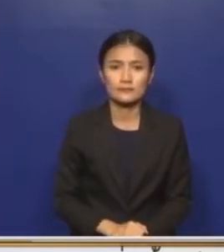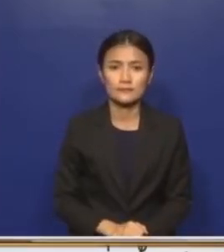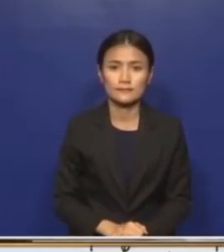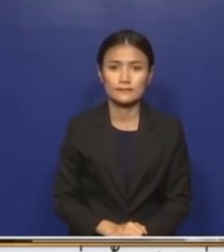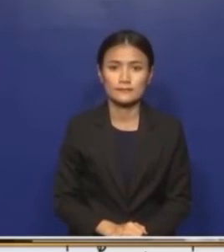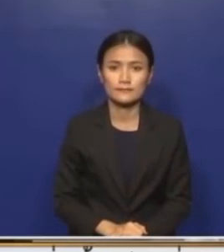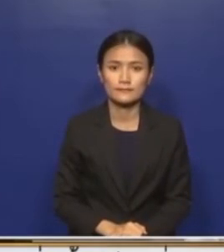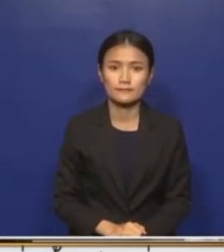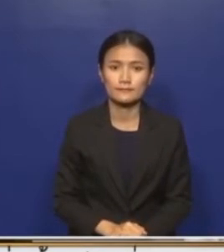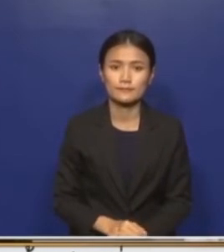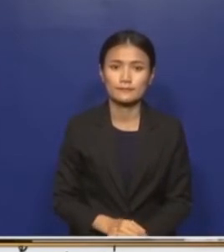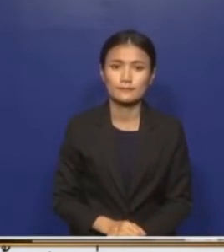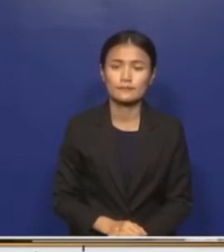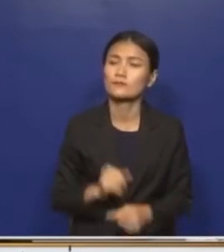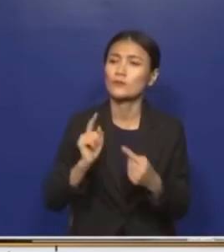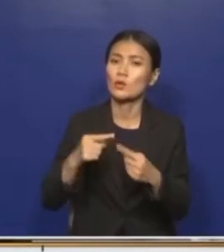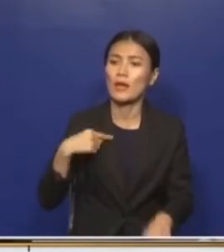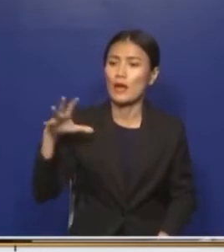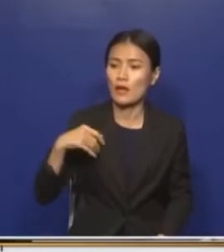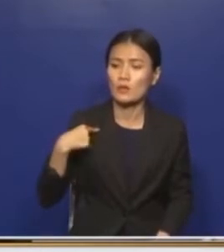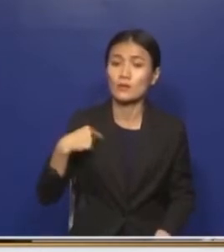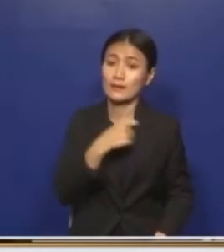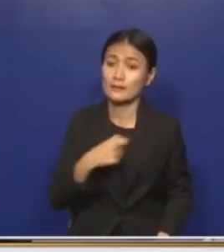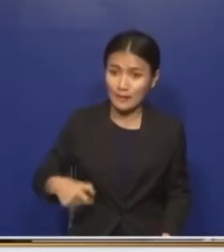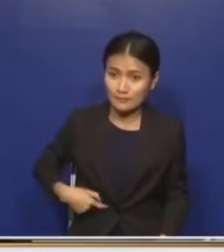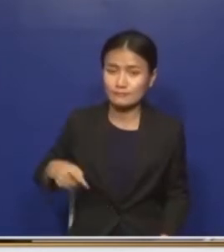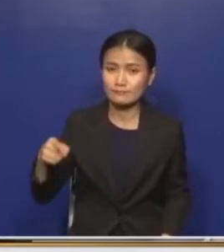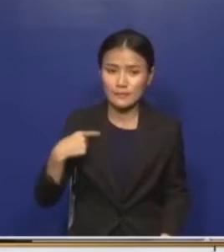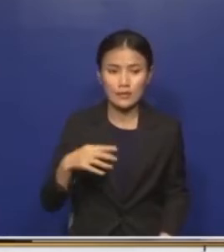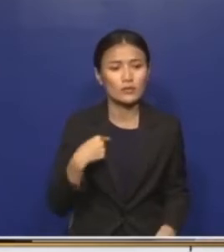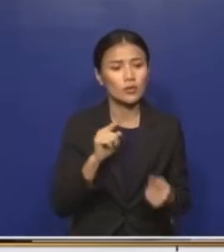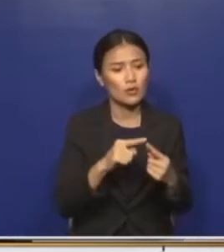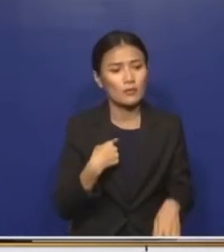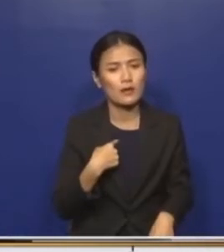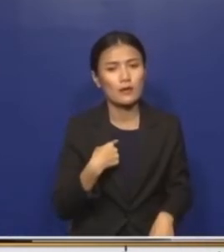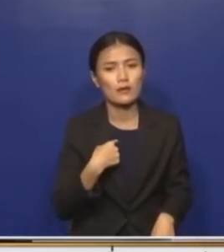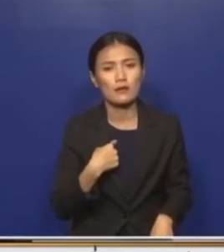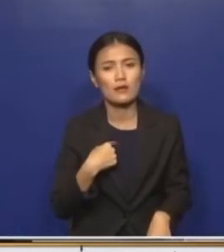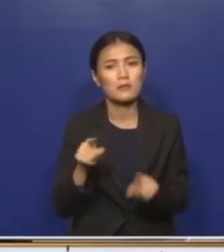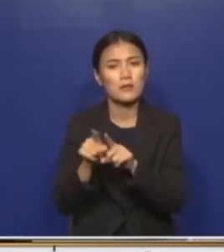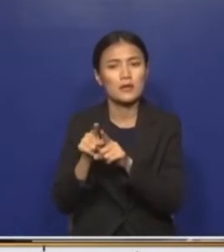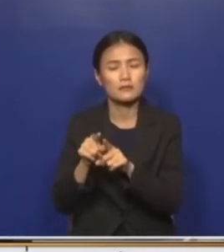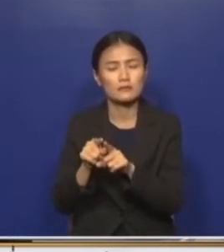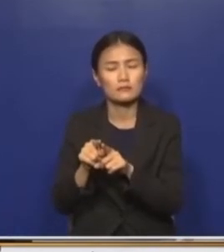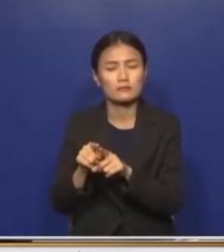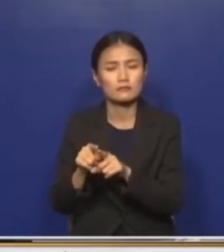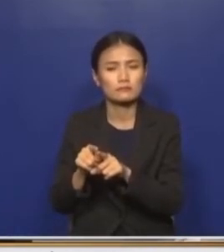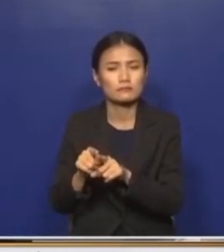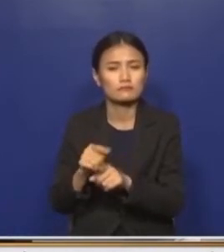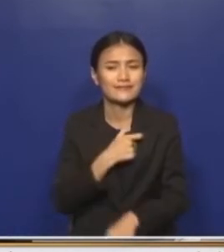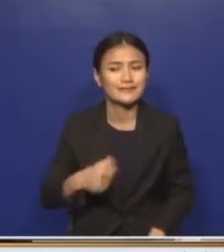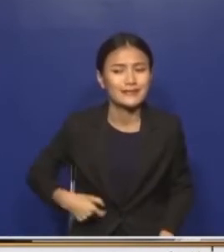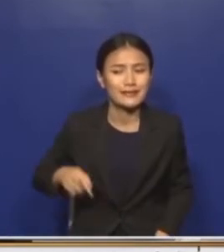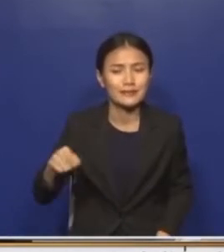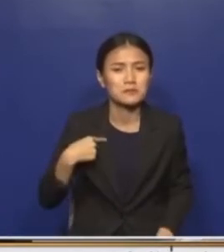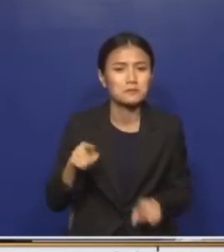นำสถาบันเป็นข้ออ้างเพื่อแบ่งแยกประชาชนแอบอ้างสถาบันพระมหากษัตริย์มาเป็นเกราะปิดบังความ